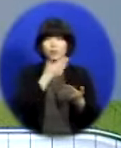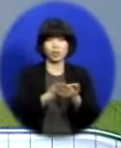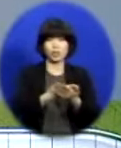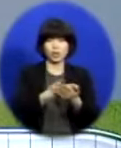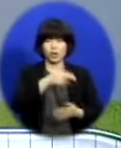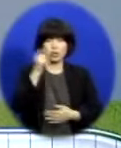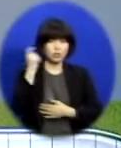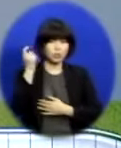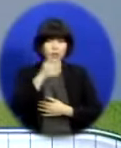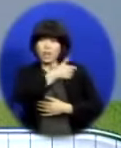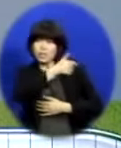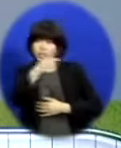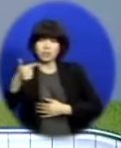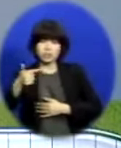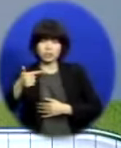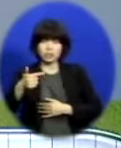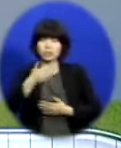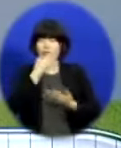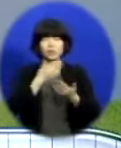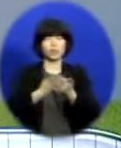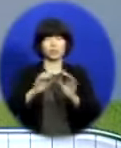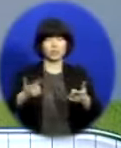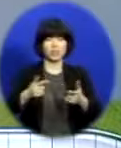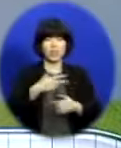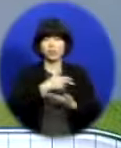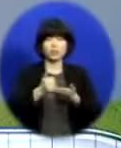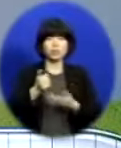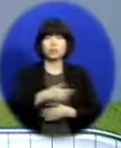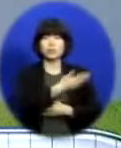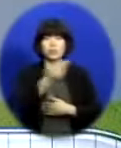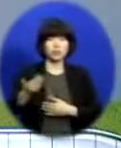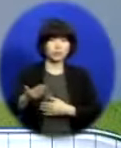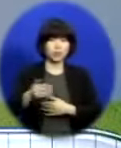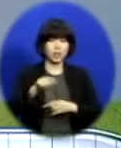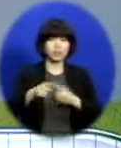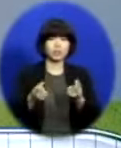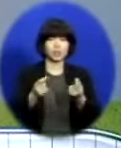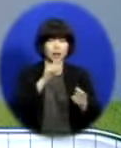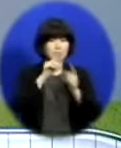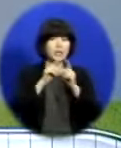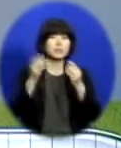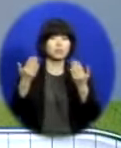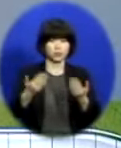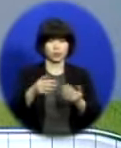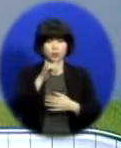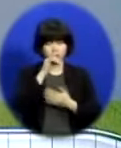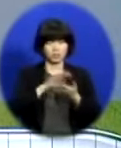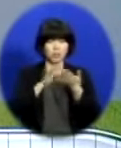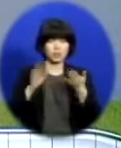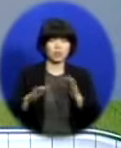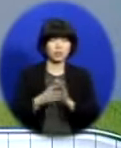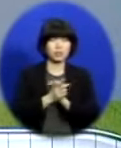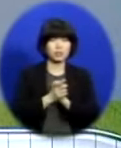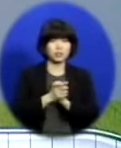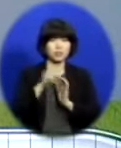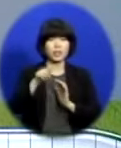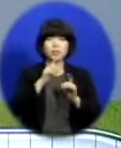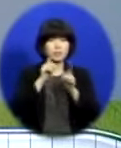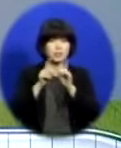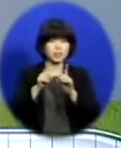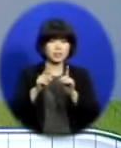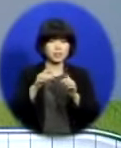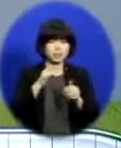중요한게 아닙니다 주님은 오늘이 시간 여러분들에게 그렇게 말씀하고 계세요 그 말씀에